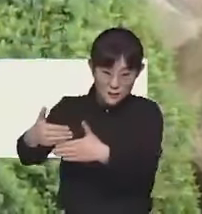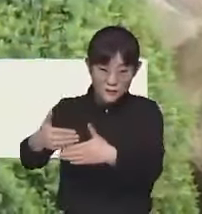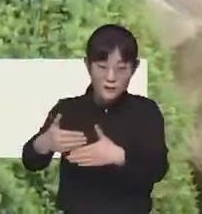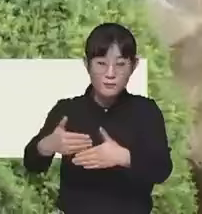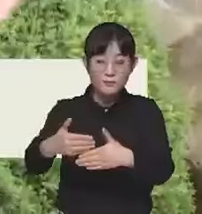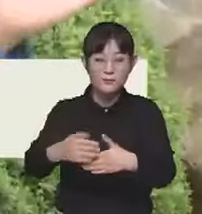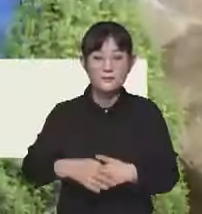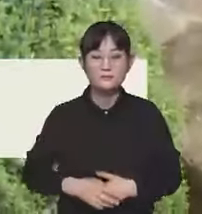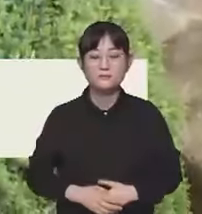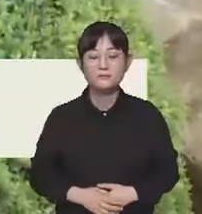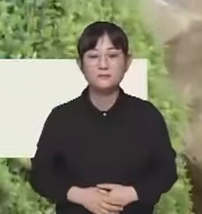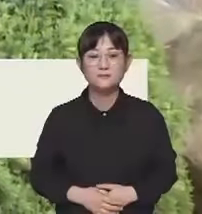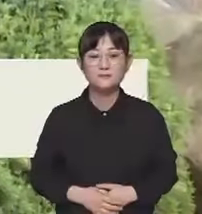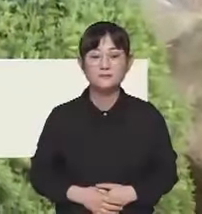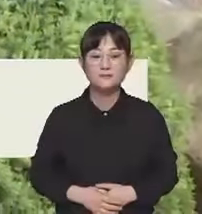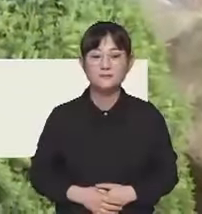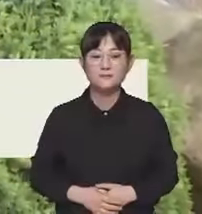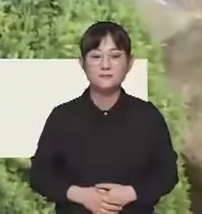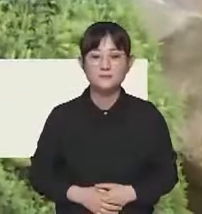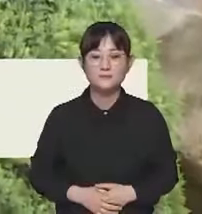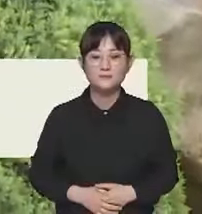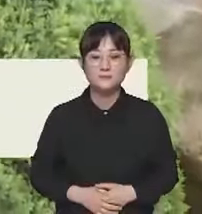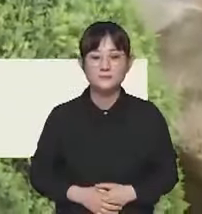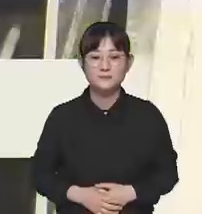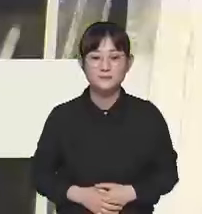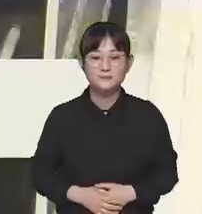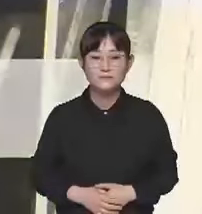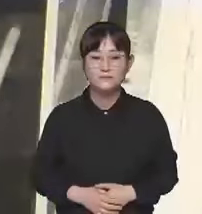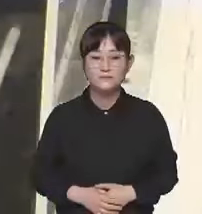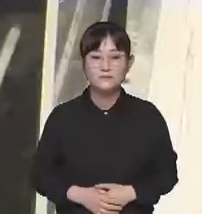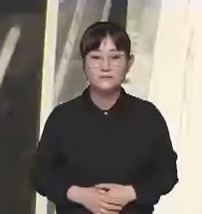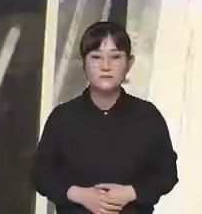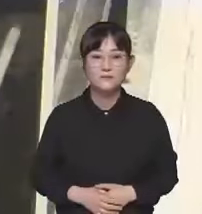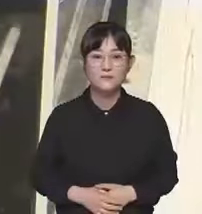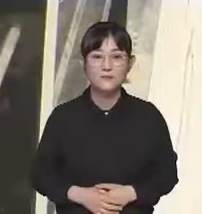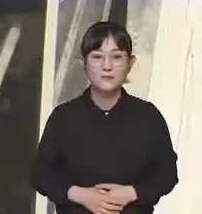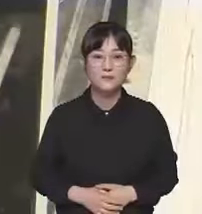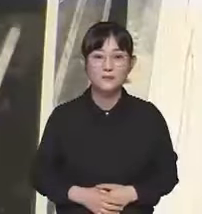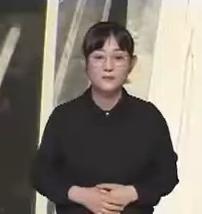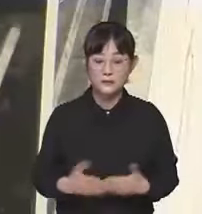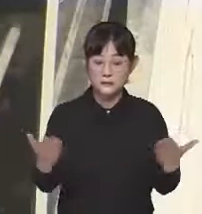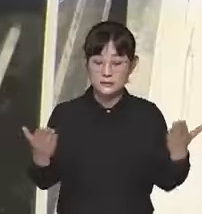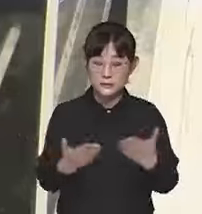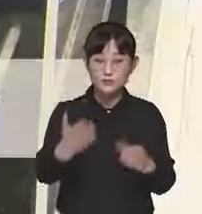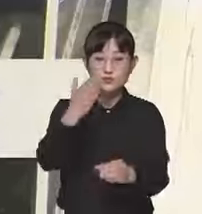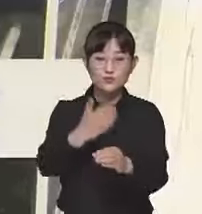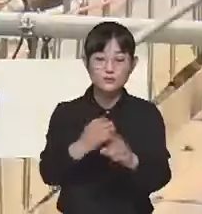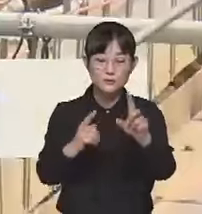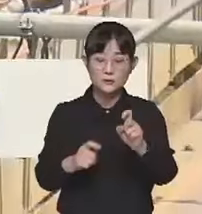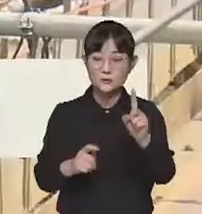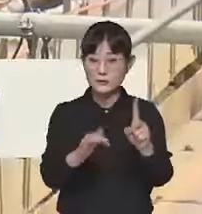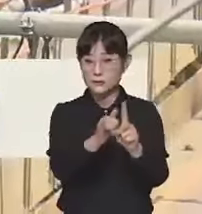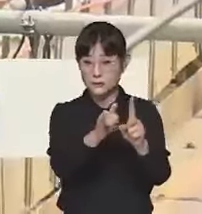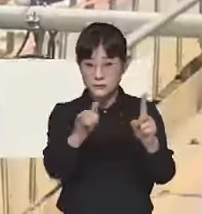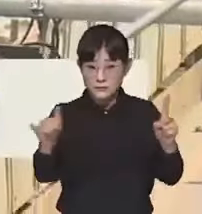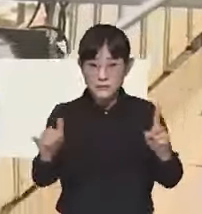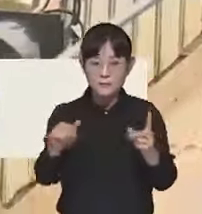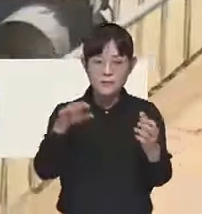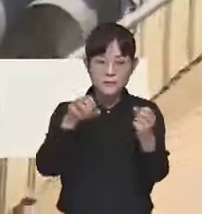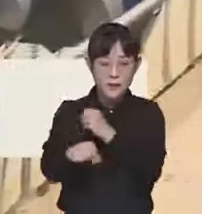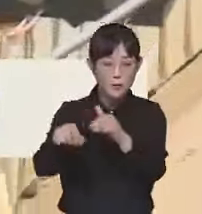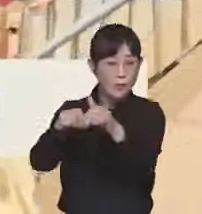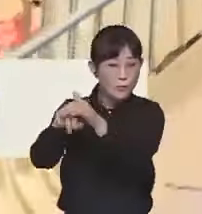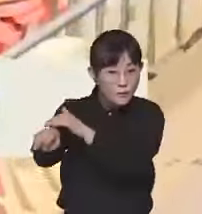이제 뒤로 나갔죠 당시 화재 현장에서 작업하던 근로자 명은 바로